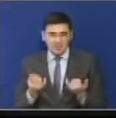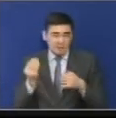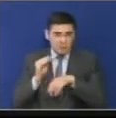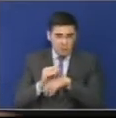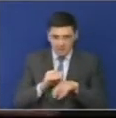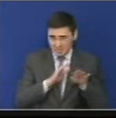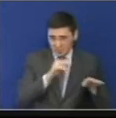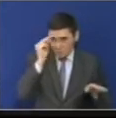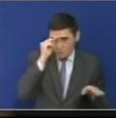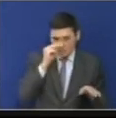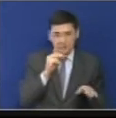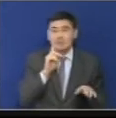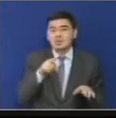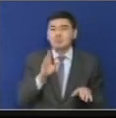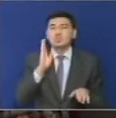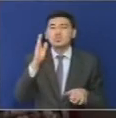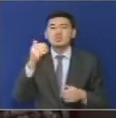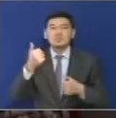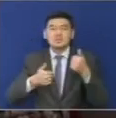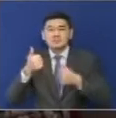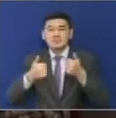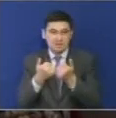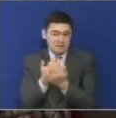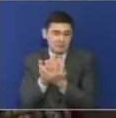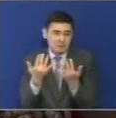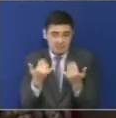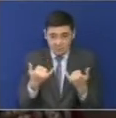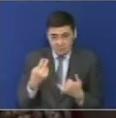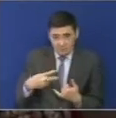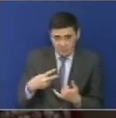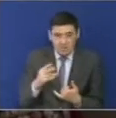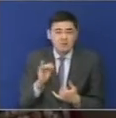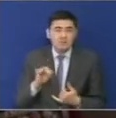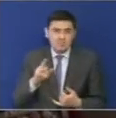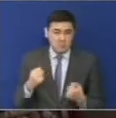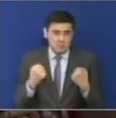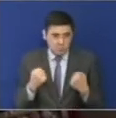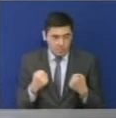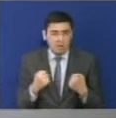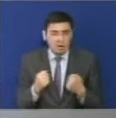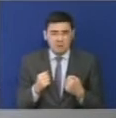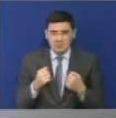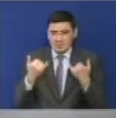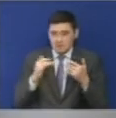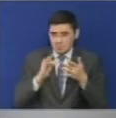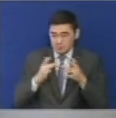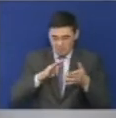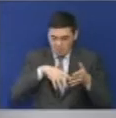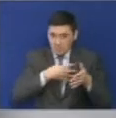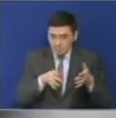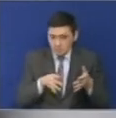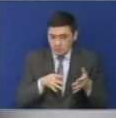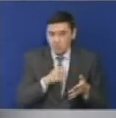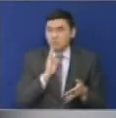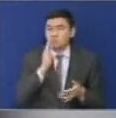арасындағы түрлі жарыстар да жалғасын табатын болады. Әзірге 20 байқау мен үстелдегі спорт түрлерінен қашықтықтағы сайыстардың кестесі жасалған.